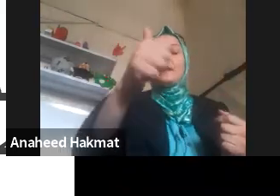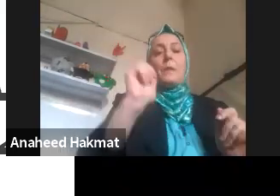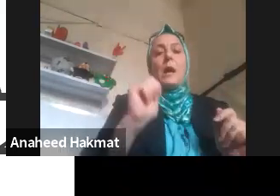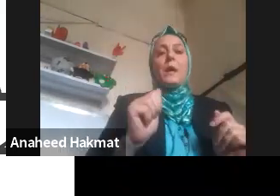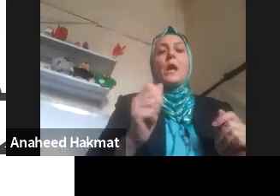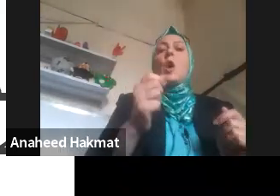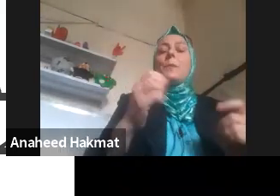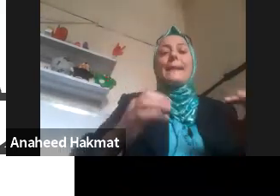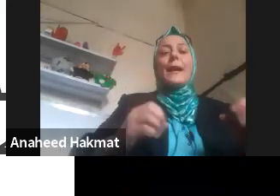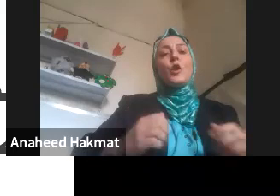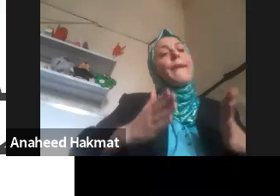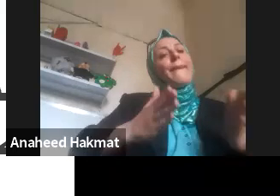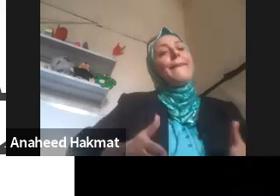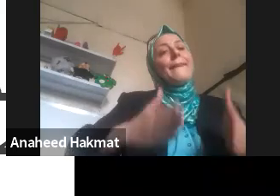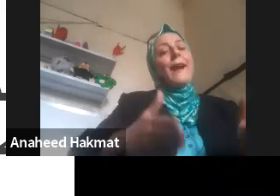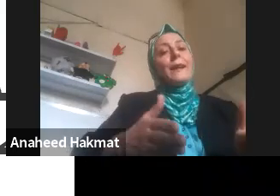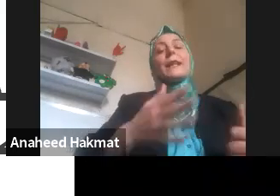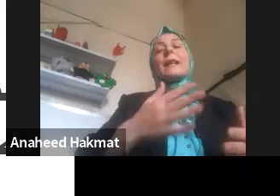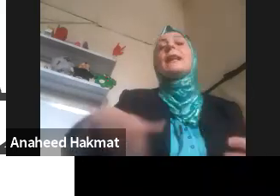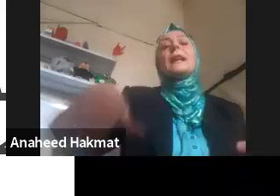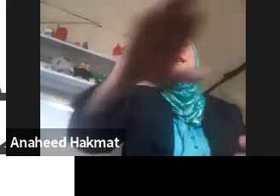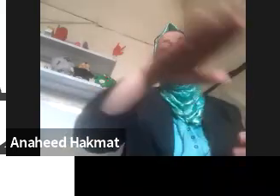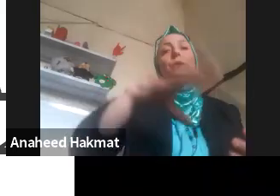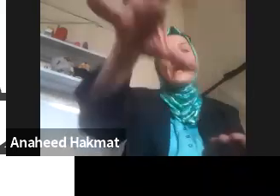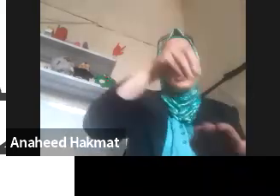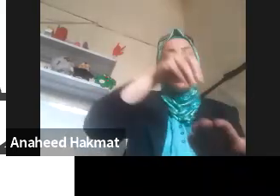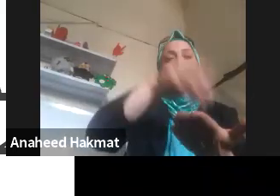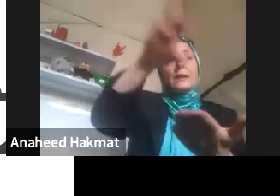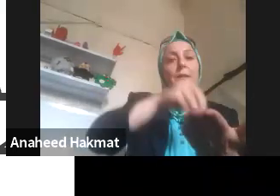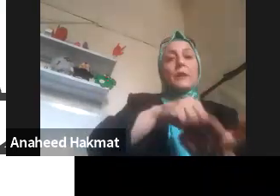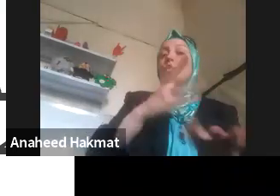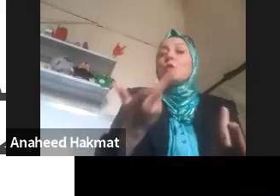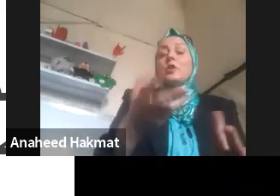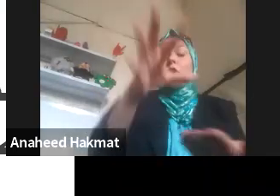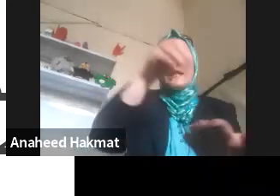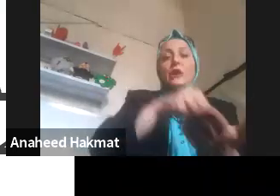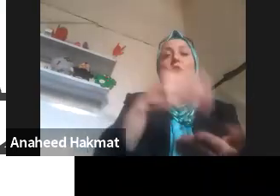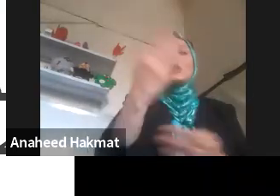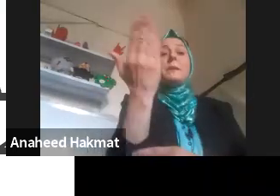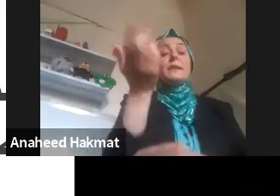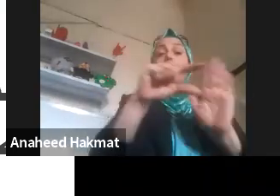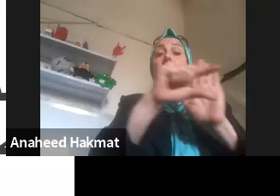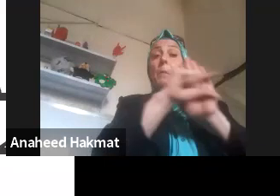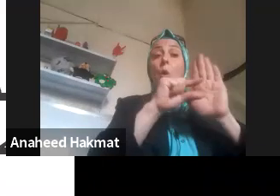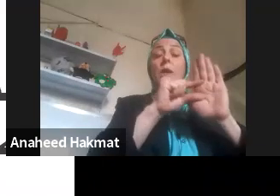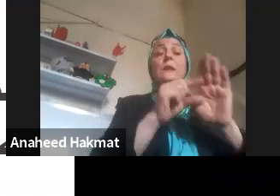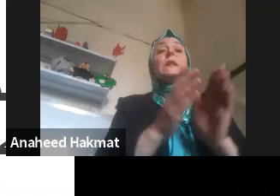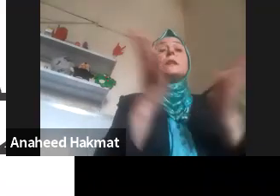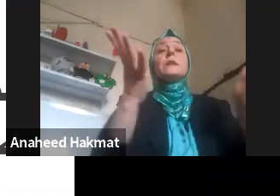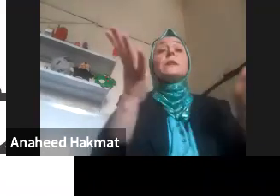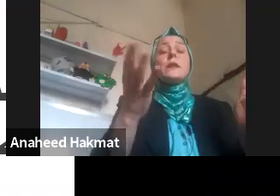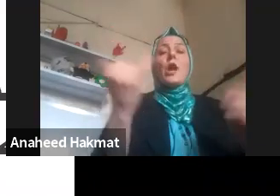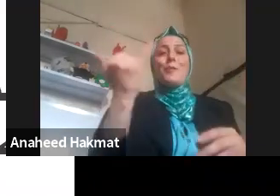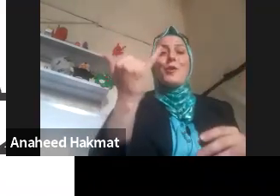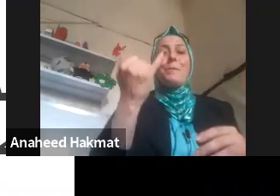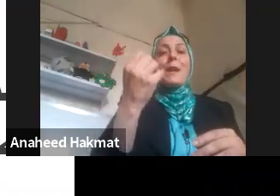المجتمعية عشان نقدر نوفر الاحتياجات المدرسية. من القضايا اللي كتير مهم ننتبه إلها في المياه والصرف الصحي اللي كلنا